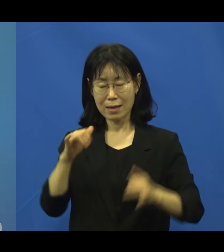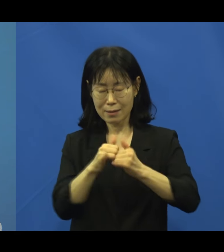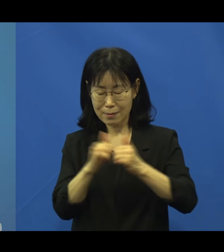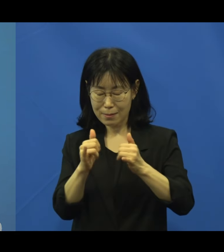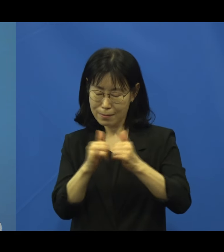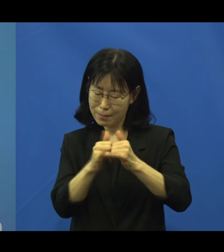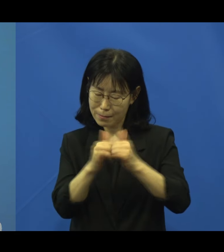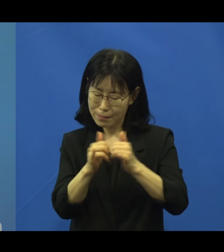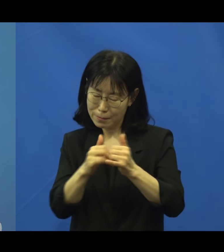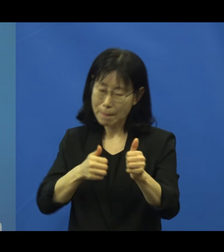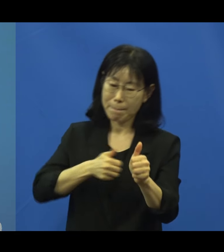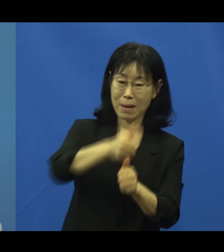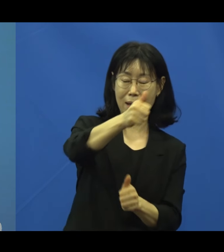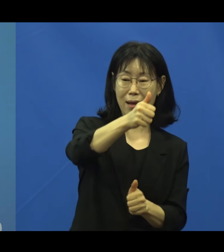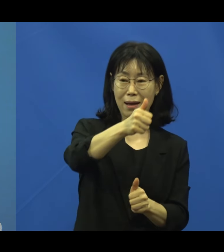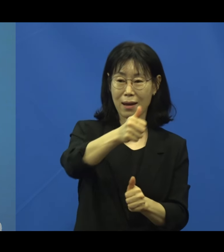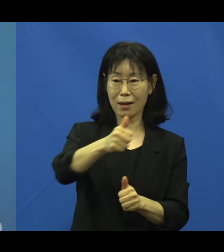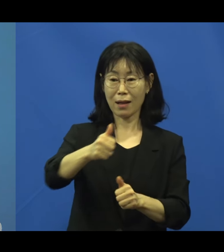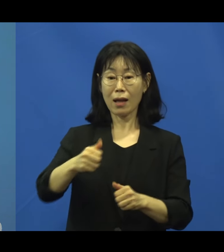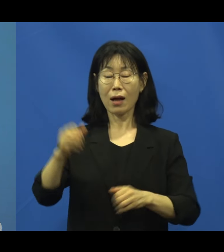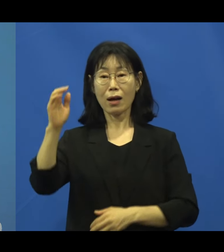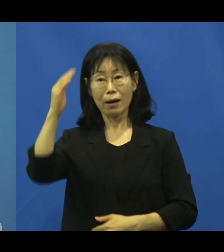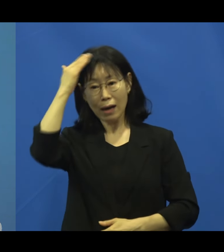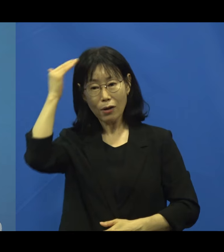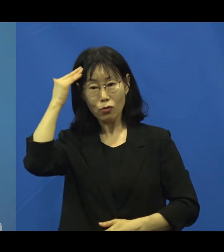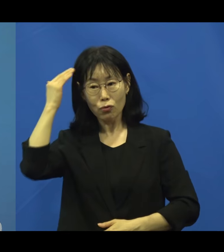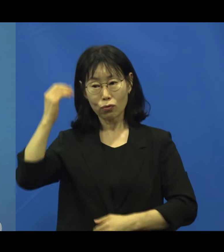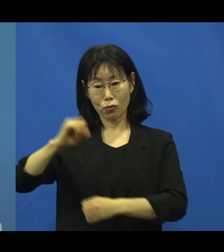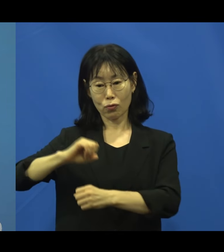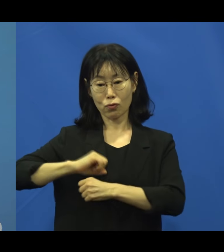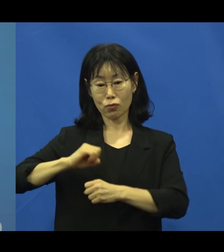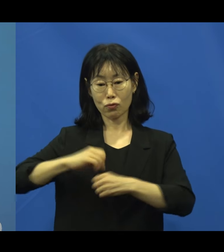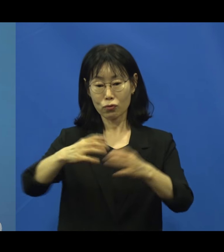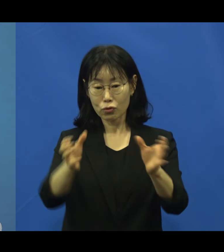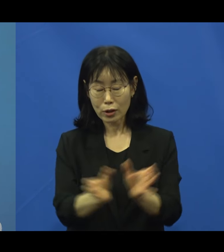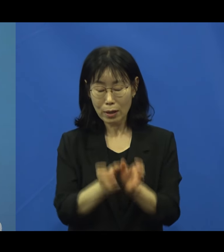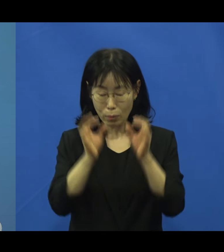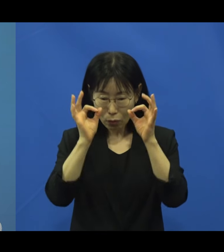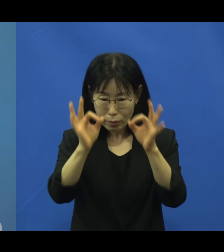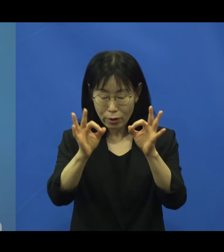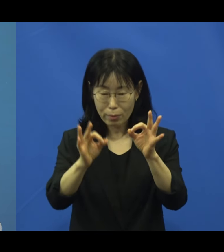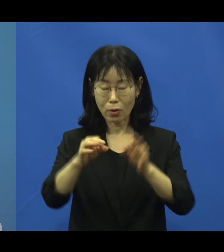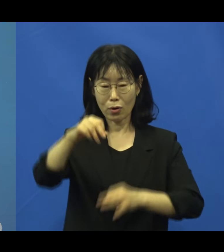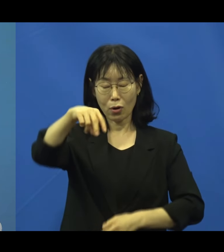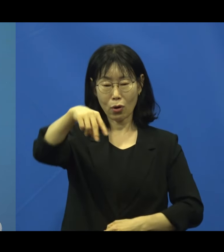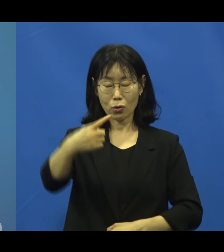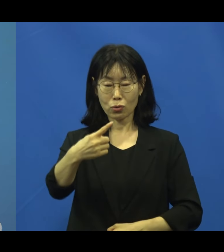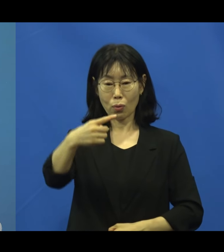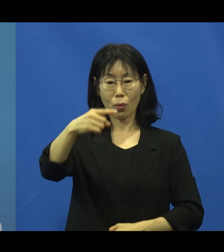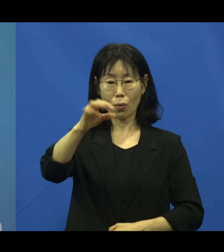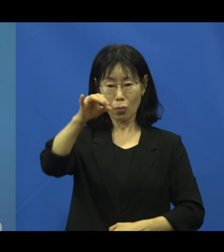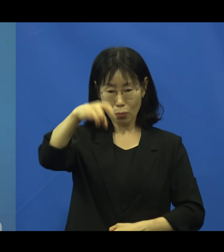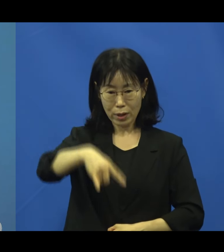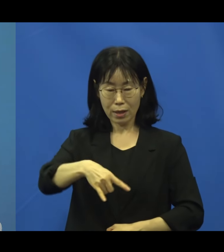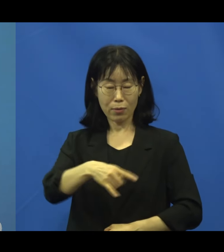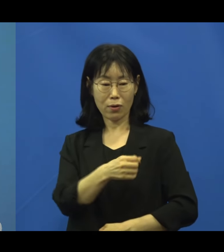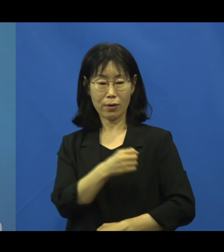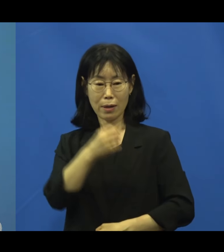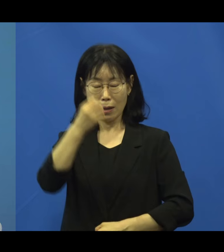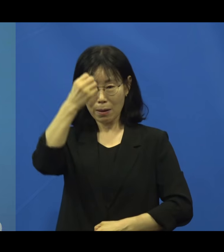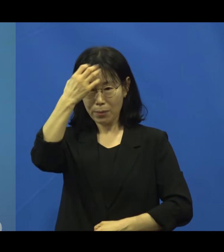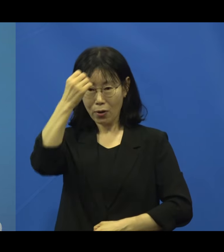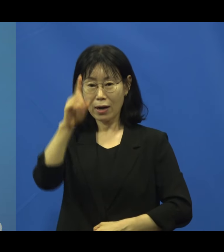우리 한국어로 치면 소위부터 시작해가지고 위관급, 영관급, 이게 원스타, 투스타 뭐 이러면서 막 올라가잖아요,